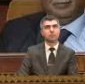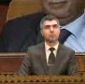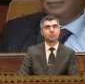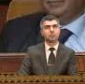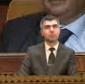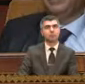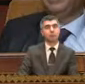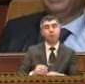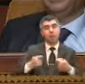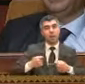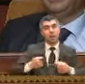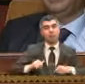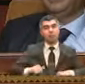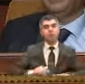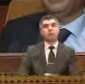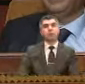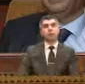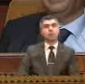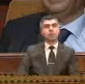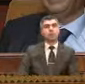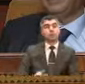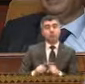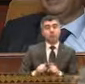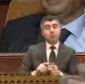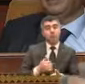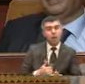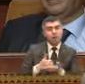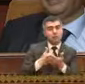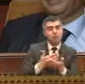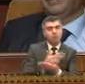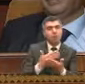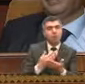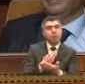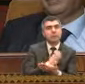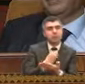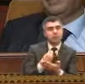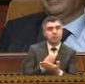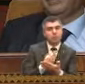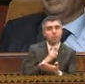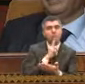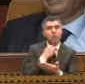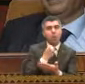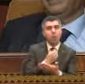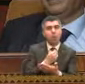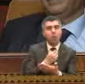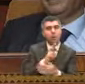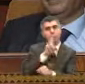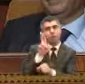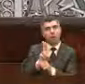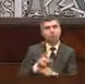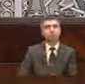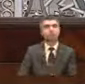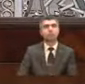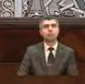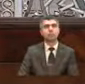السيد الرئيس، السيد الوزير، عن تحسين الخدمات الصحية بالمستشفيات العمومية نسائلكم. شكرا